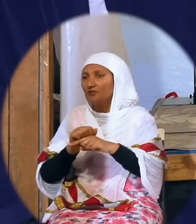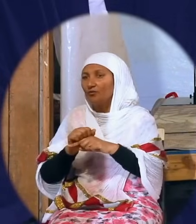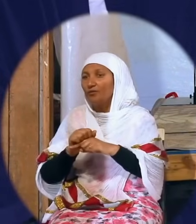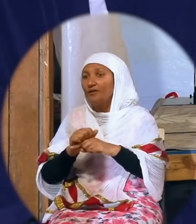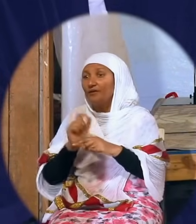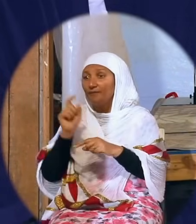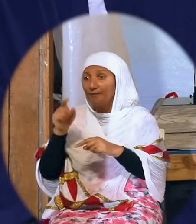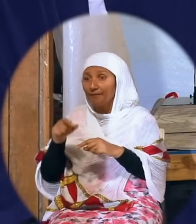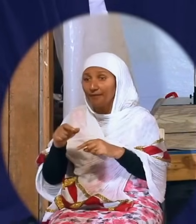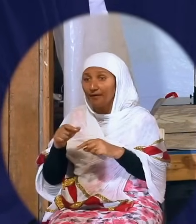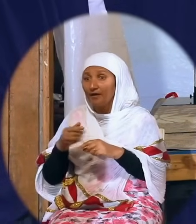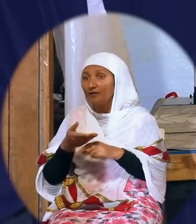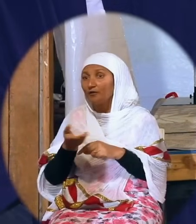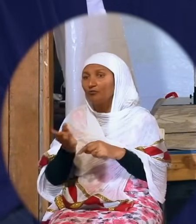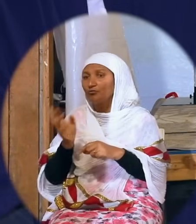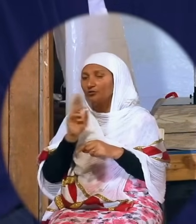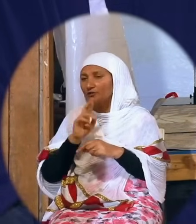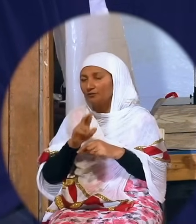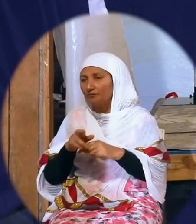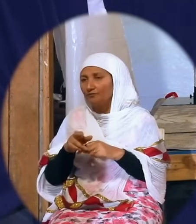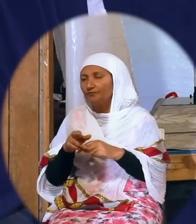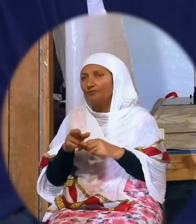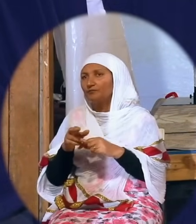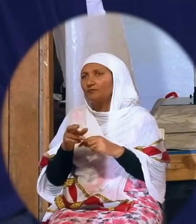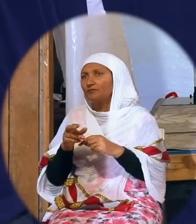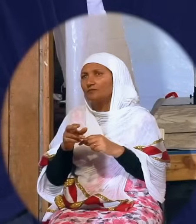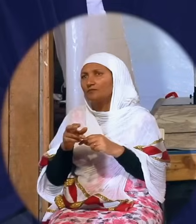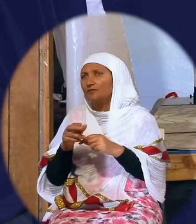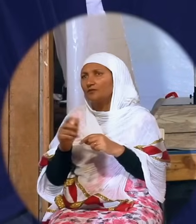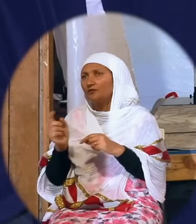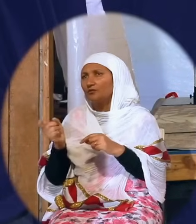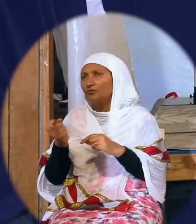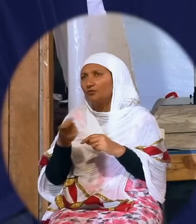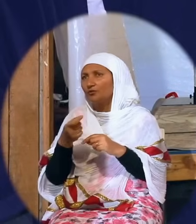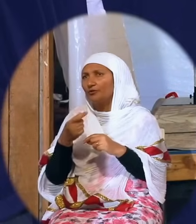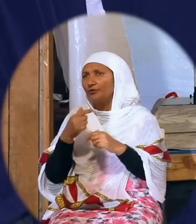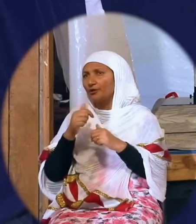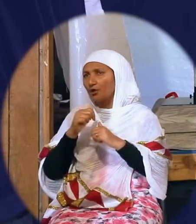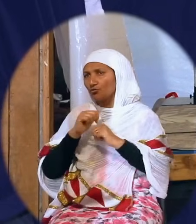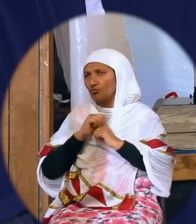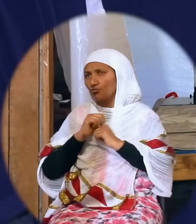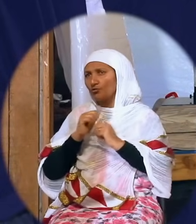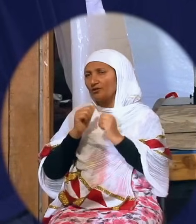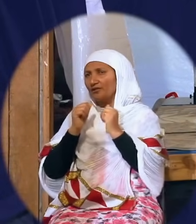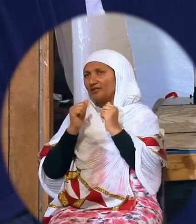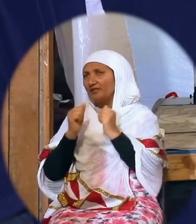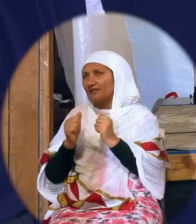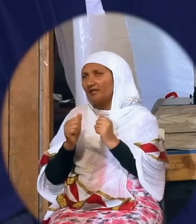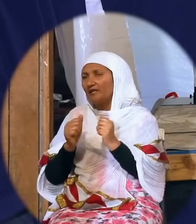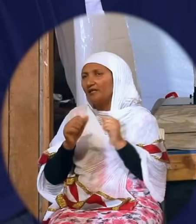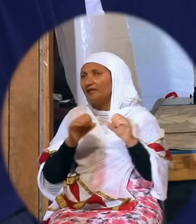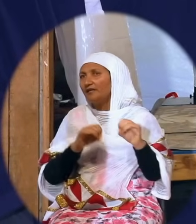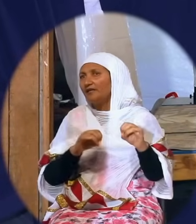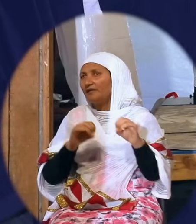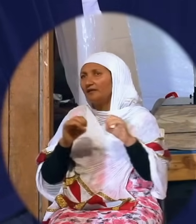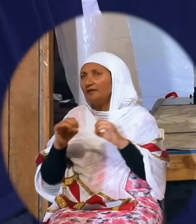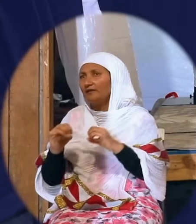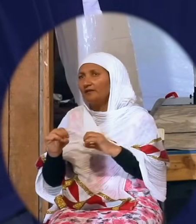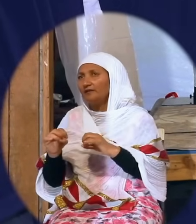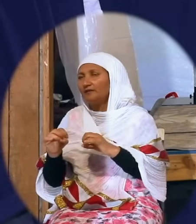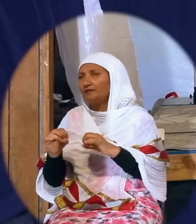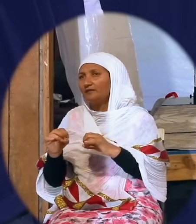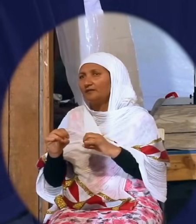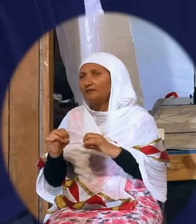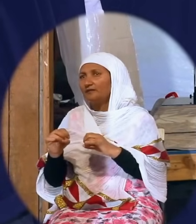ነበሩ ማለት ነው በዲቴይል ማለት ነው ሁሉ ሲሆን የራሱ የቻለ እንደ አድቮኬት